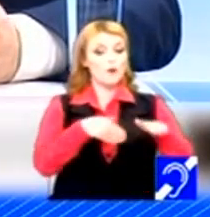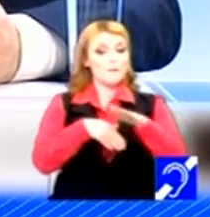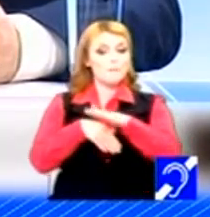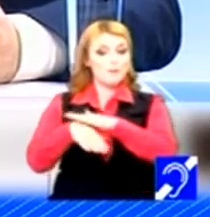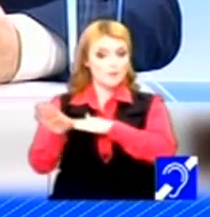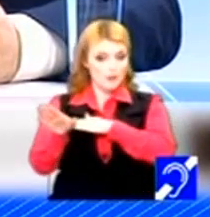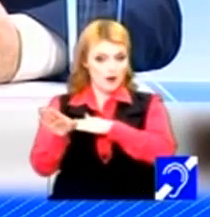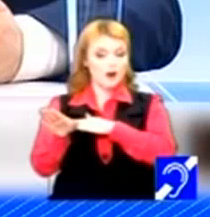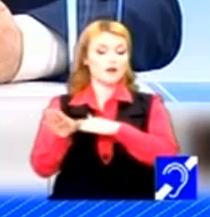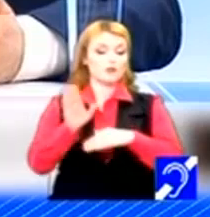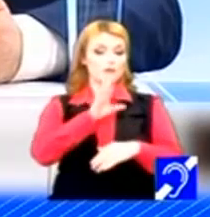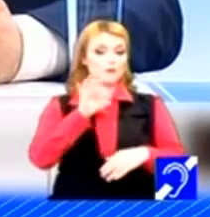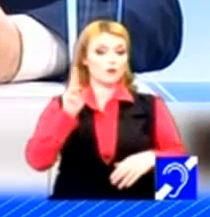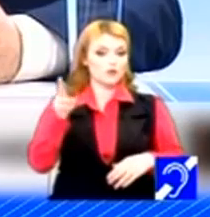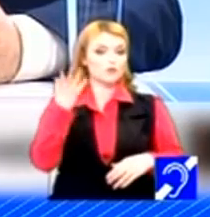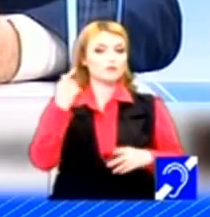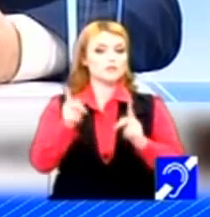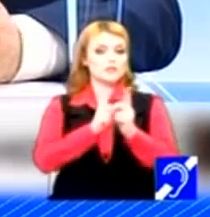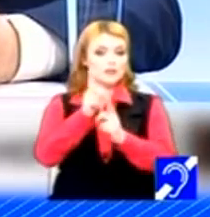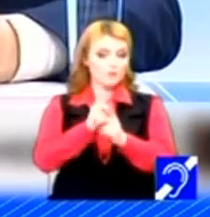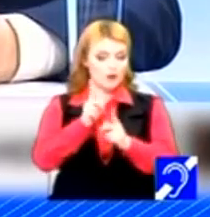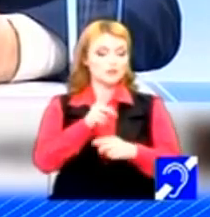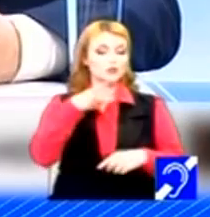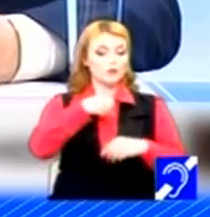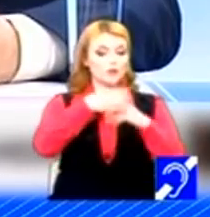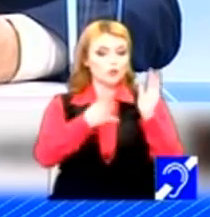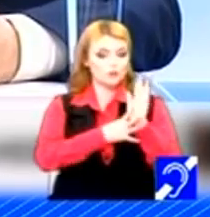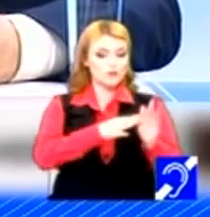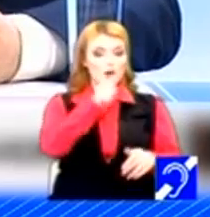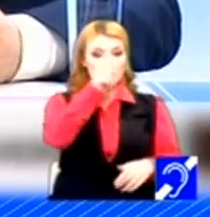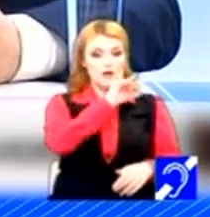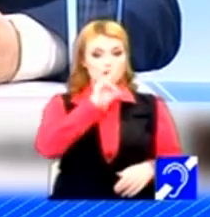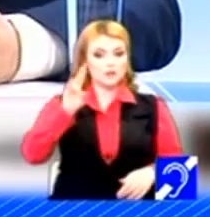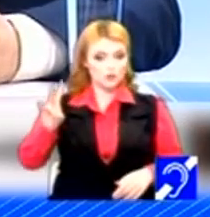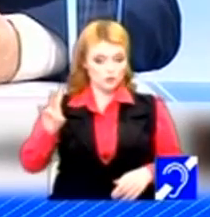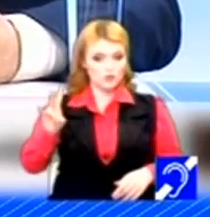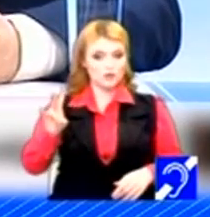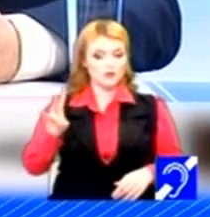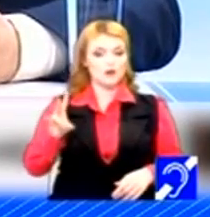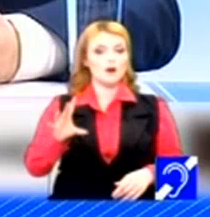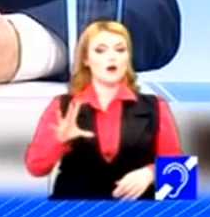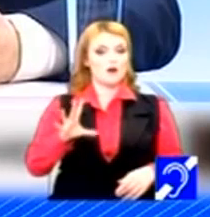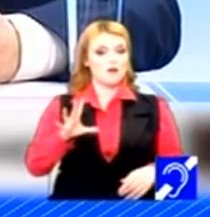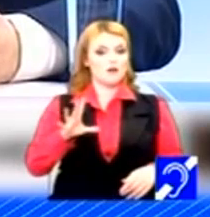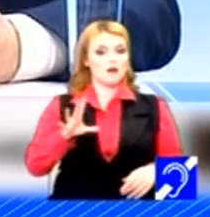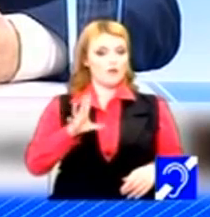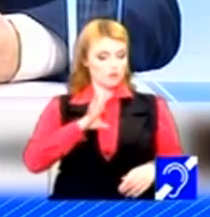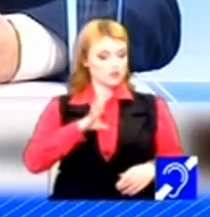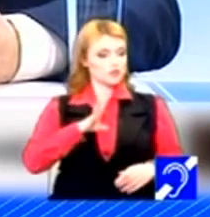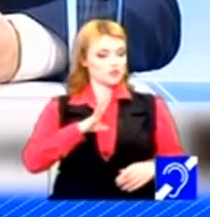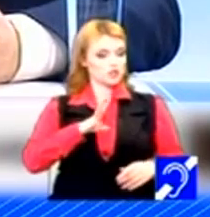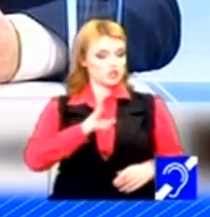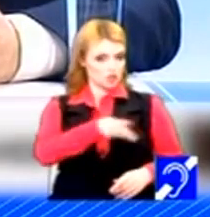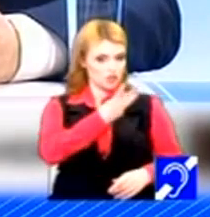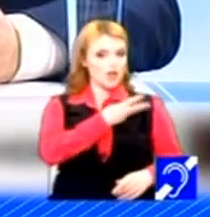schimbarea din iunie 2019, deja anul trecut, a fost prezentă foarte puternică voință politică